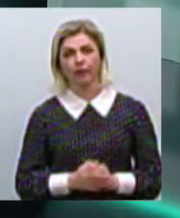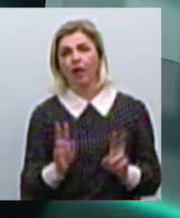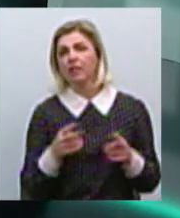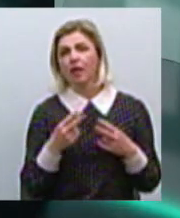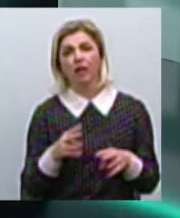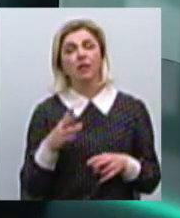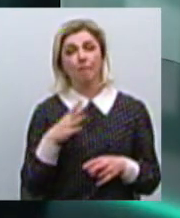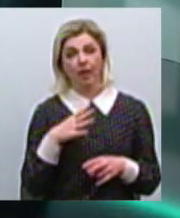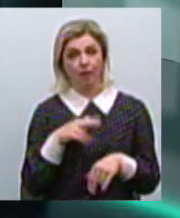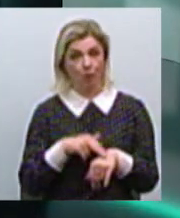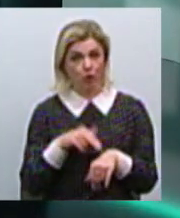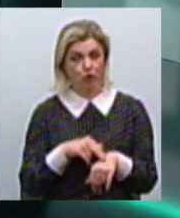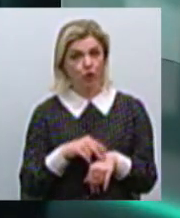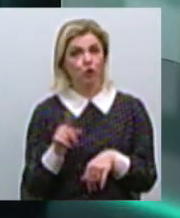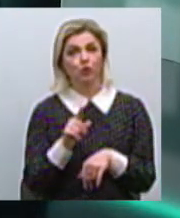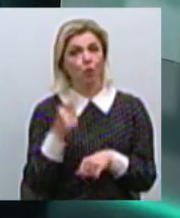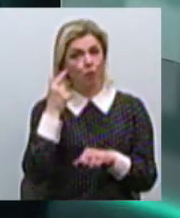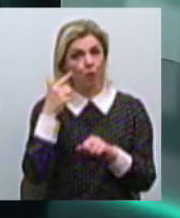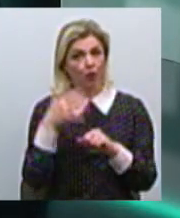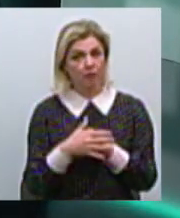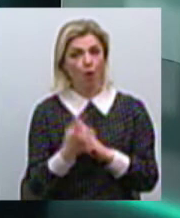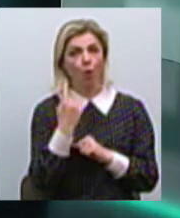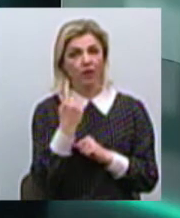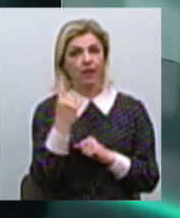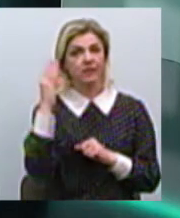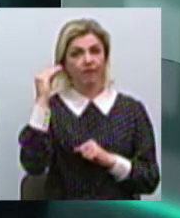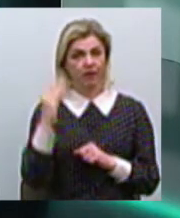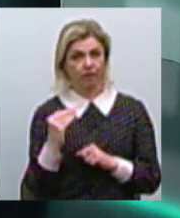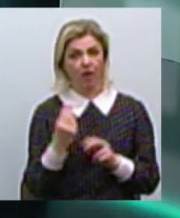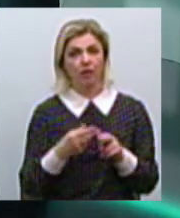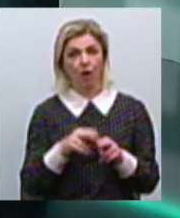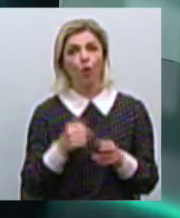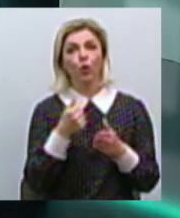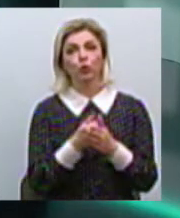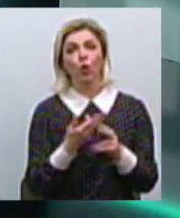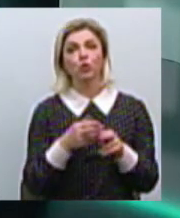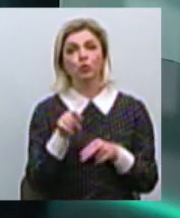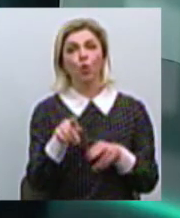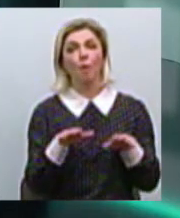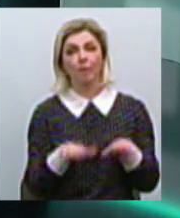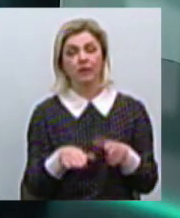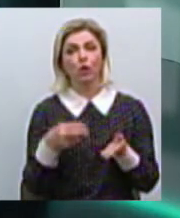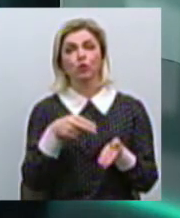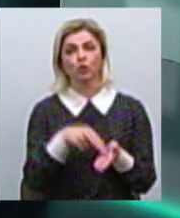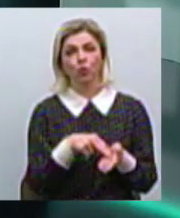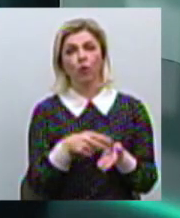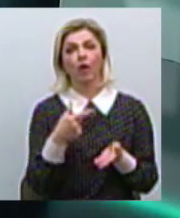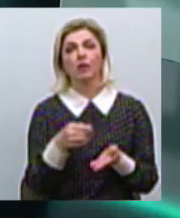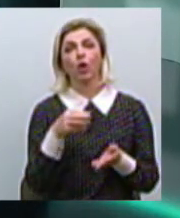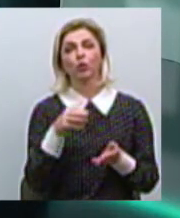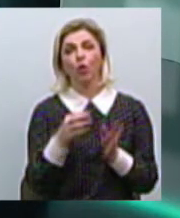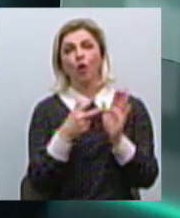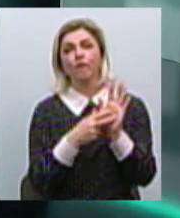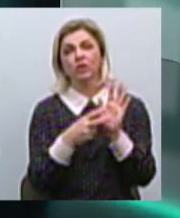щоб зрозуміти, що у нас один світлофор, який до цього місця стоїть десь у межах там